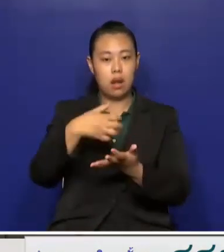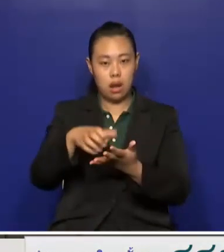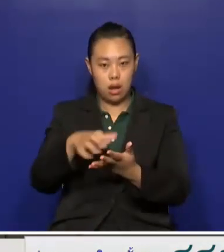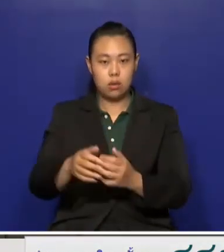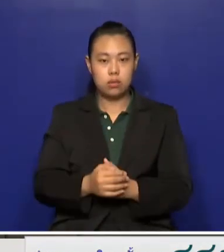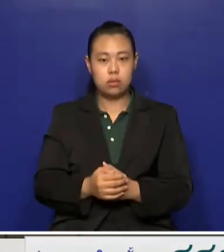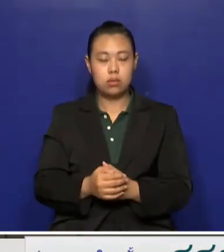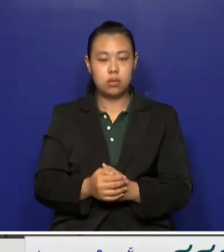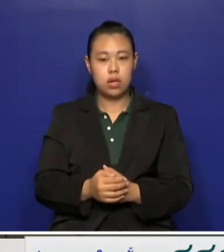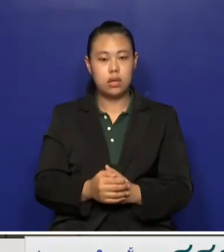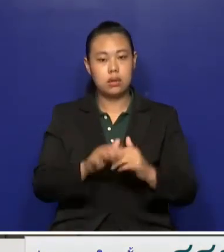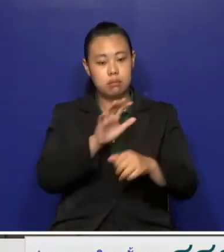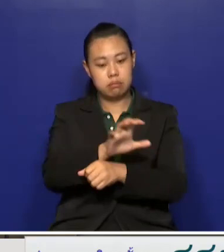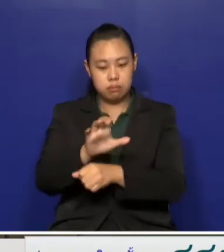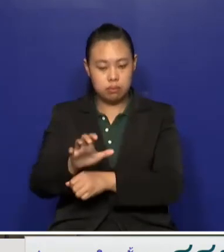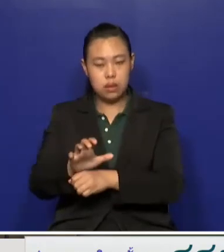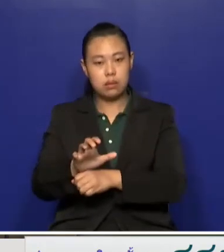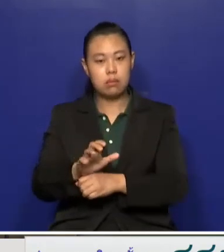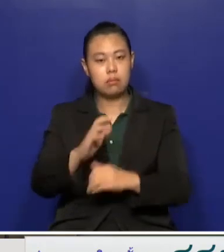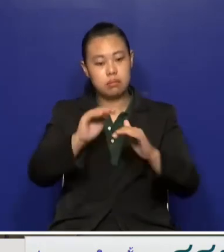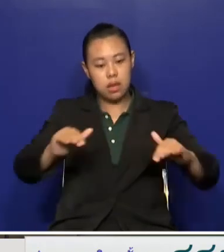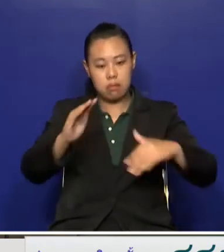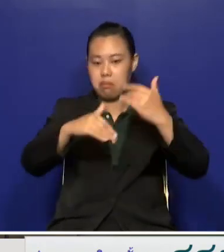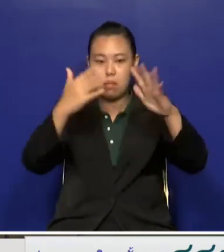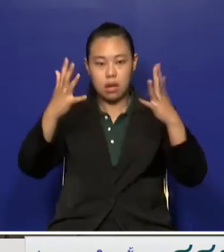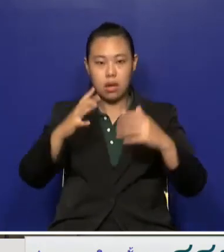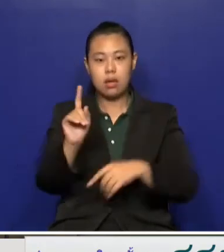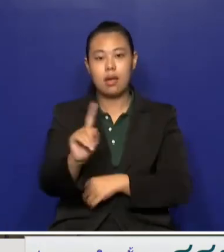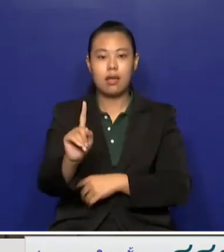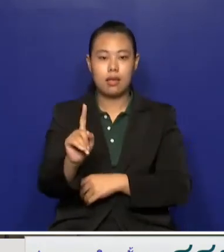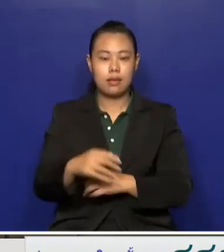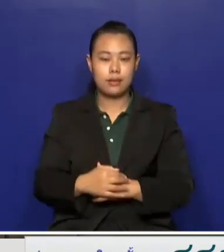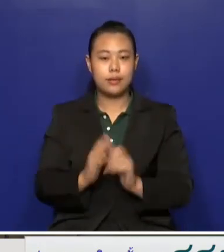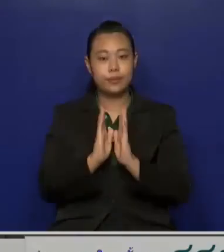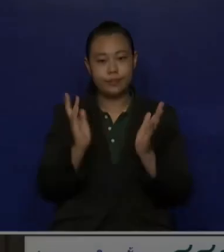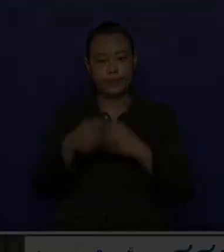พัฒนาการเด็กไทยยังไงครับ ขอบคุณครับ ท่านประธานเป็นอย่างมากครับ